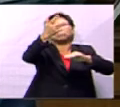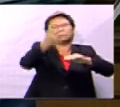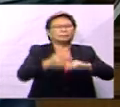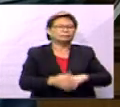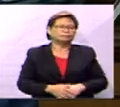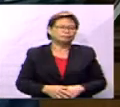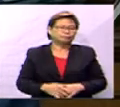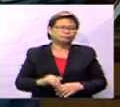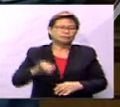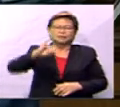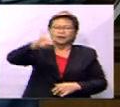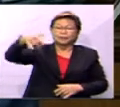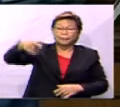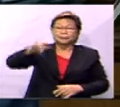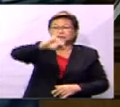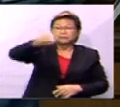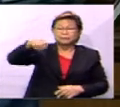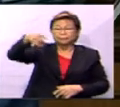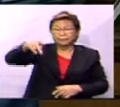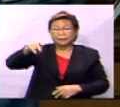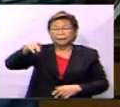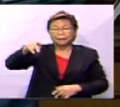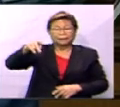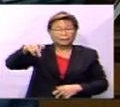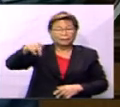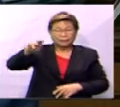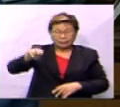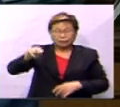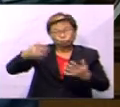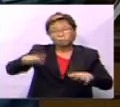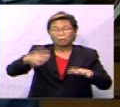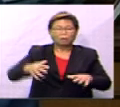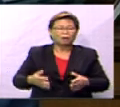Yang ini Jabatan Pendidikan telah angkat permohonan